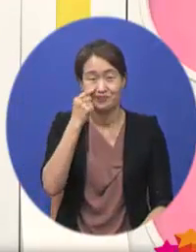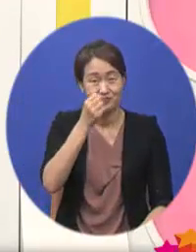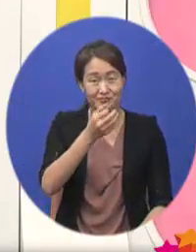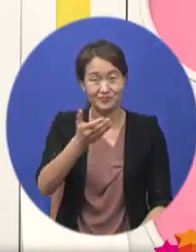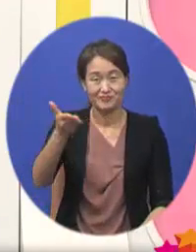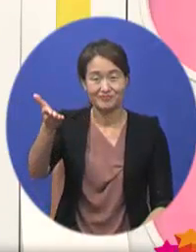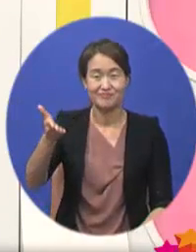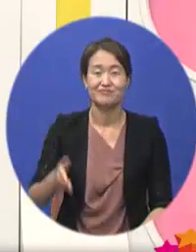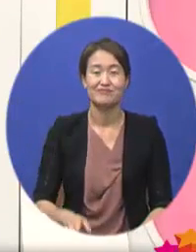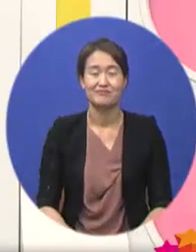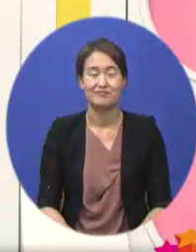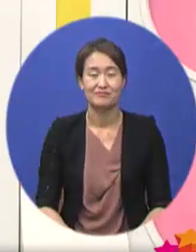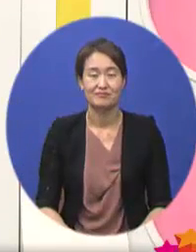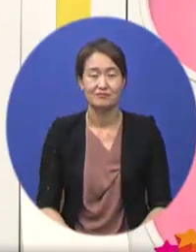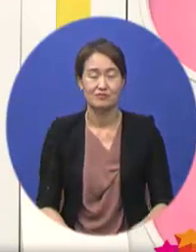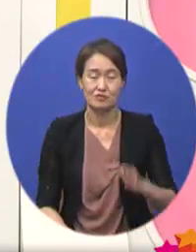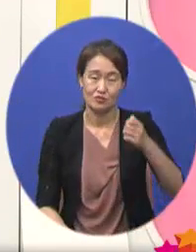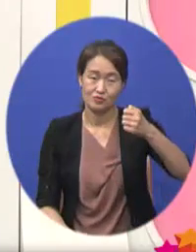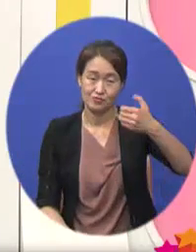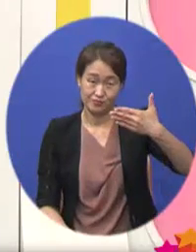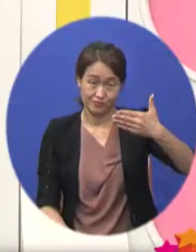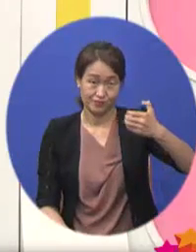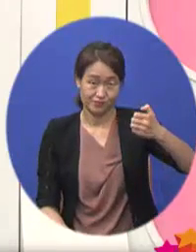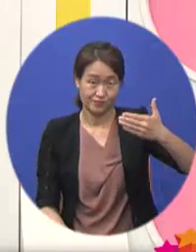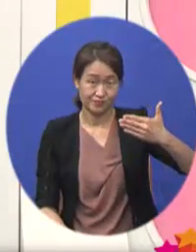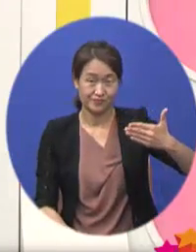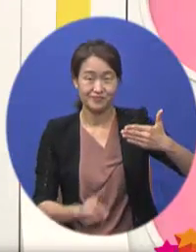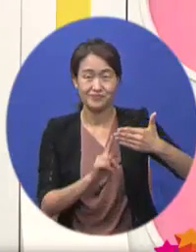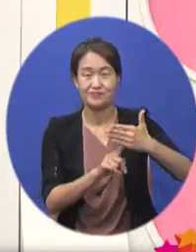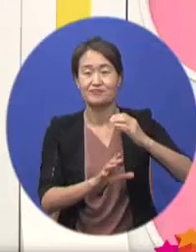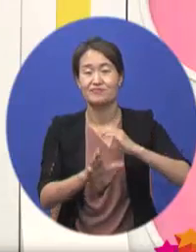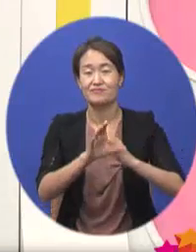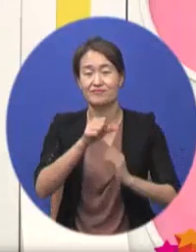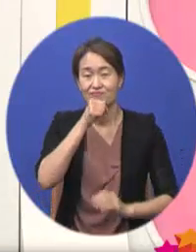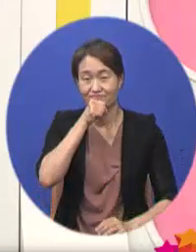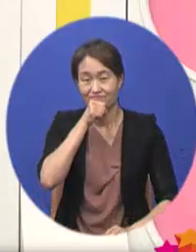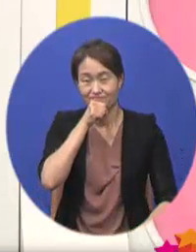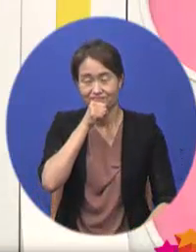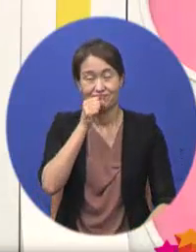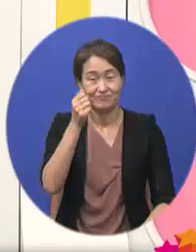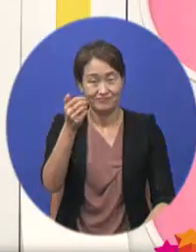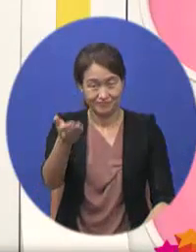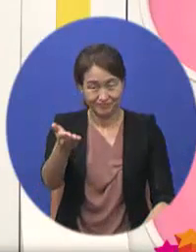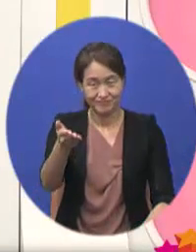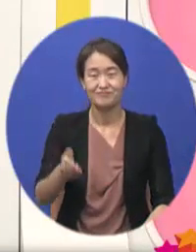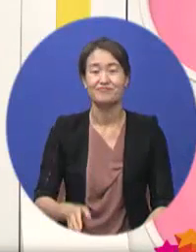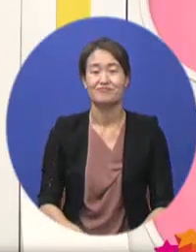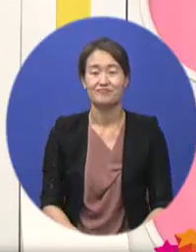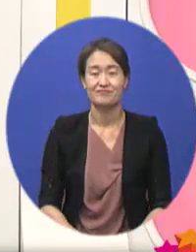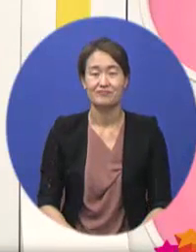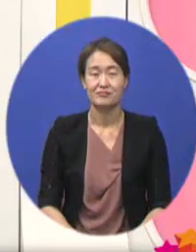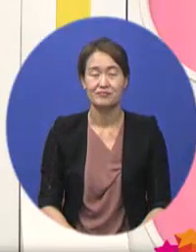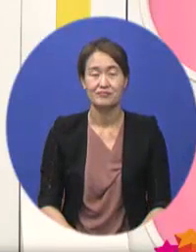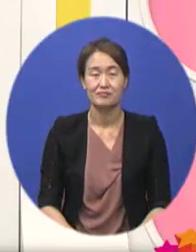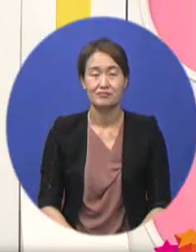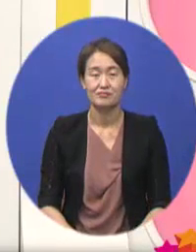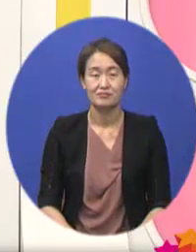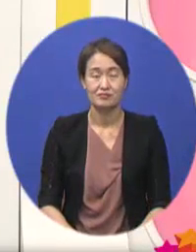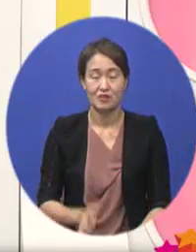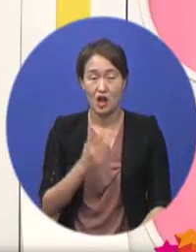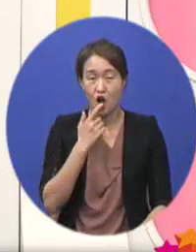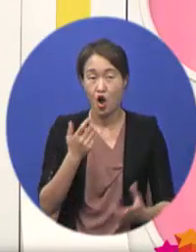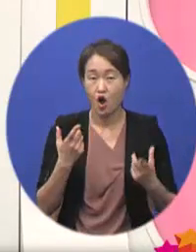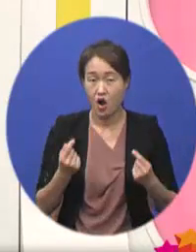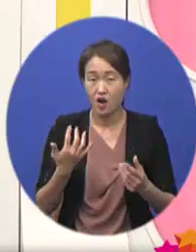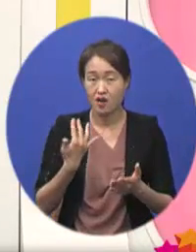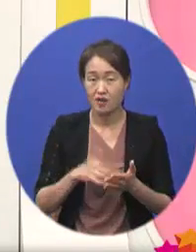확인하겠습니다. 점수는요? 9점 9점 9점 보너스 9점 드릴게요. 네. 네. 자